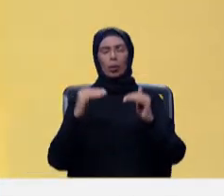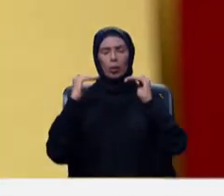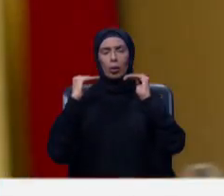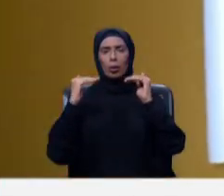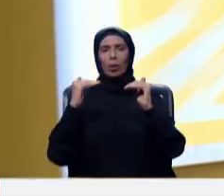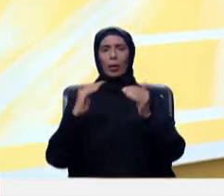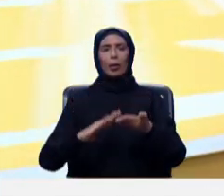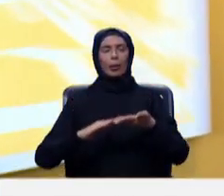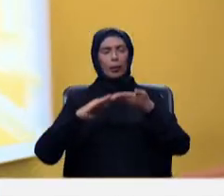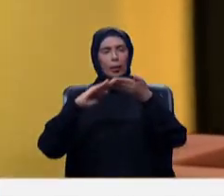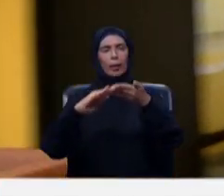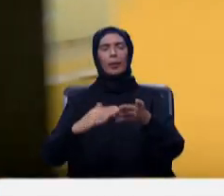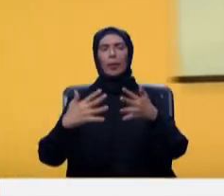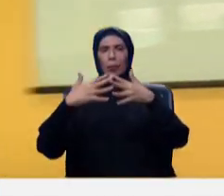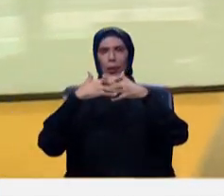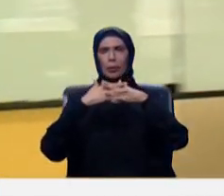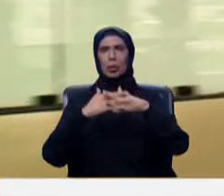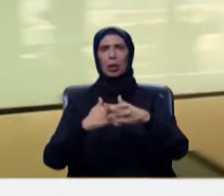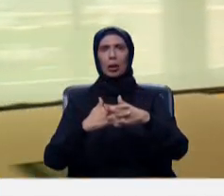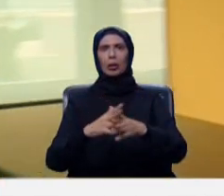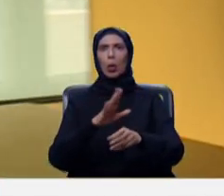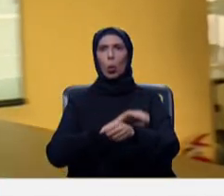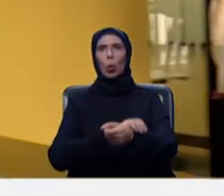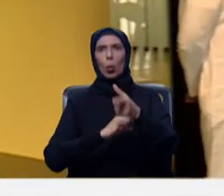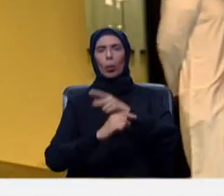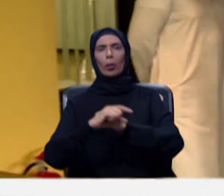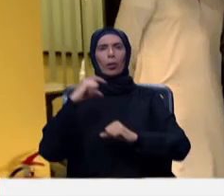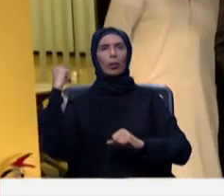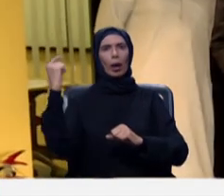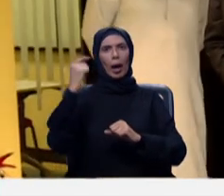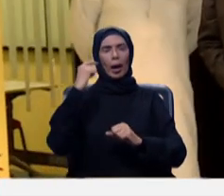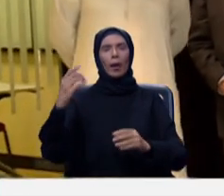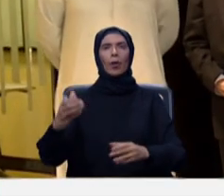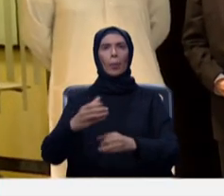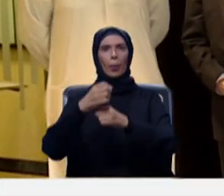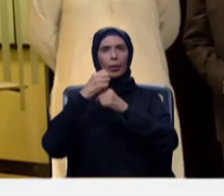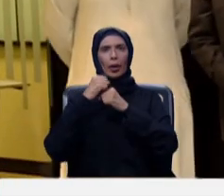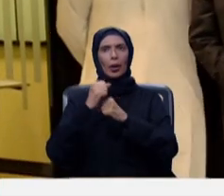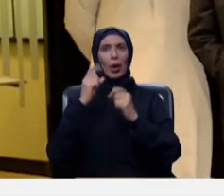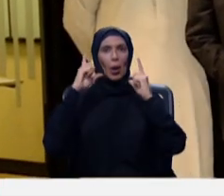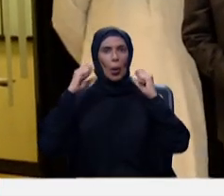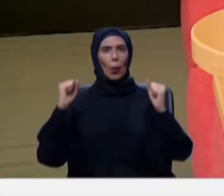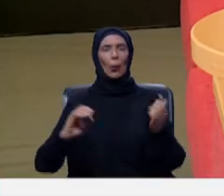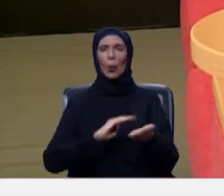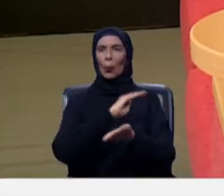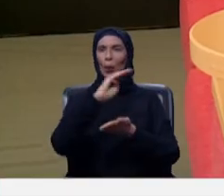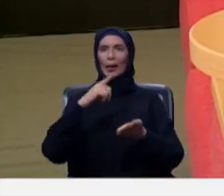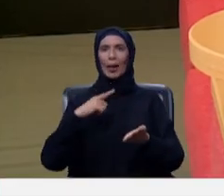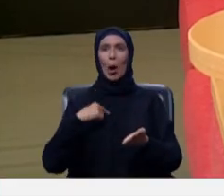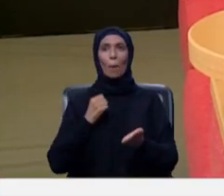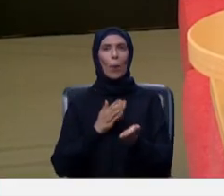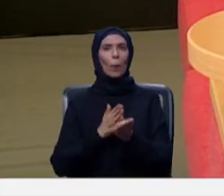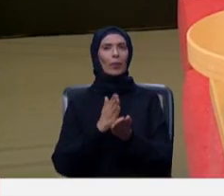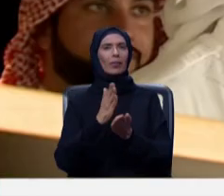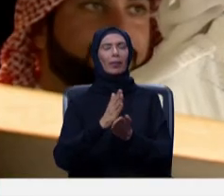الإسهام بالمشاركة الفاعلة في الجهود الدولية في هذا المجال بما يحافظ على القيم الحضارية التي تؤمن بها مملكة البحرين